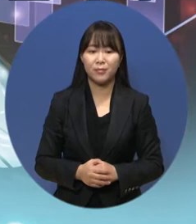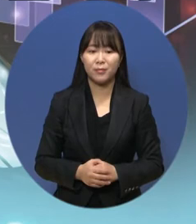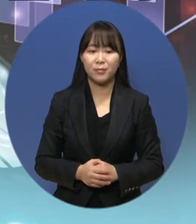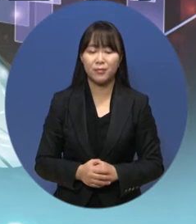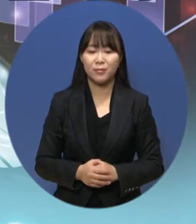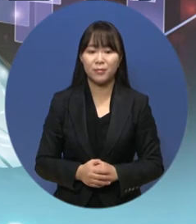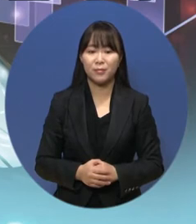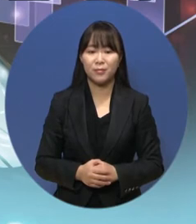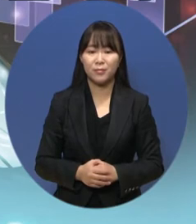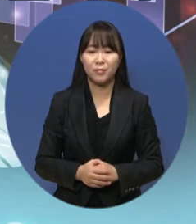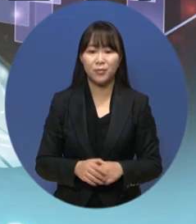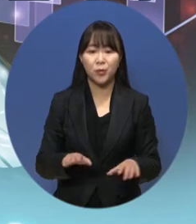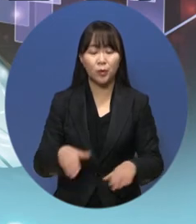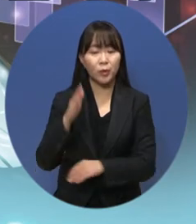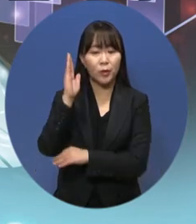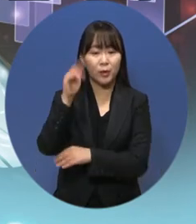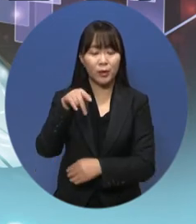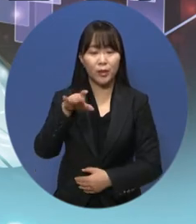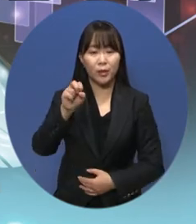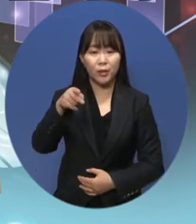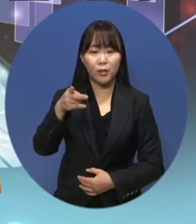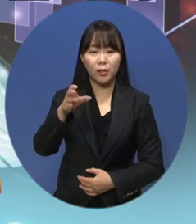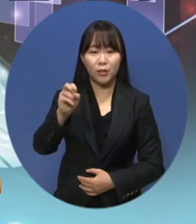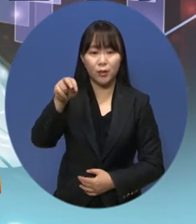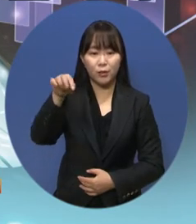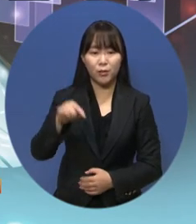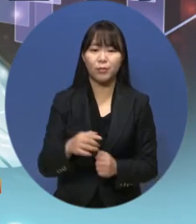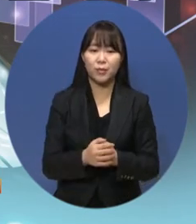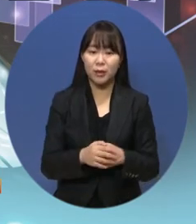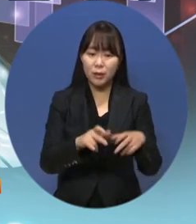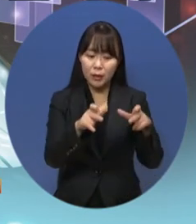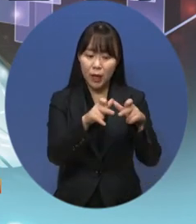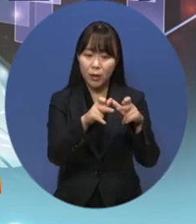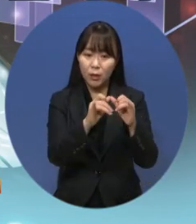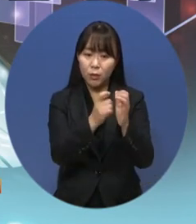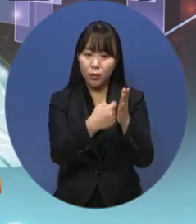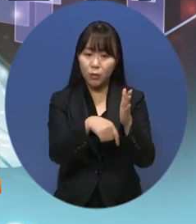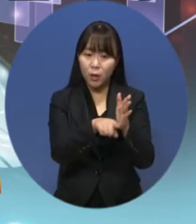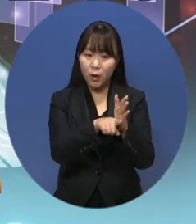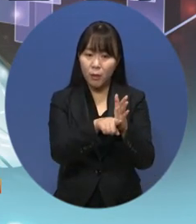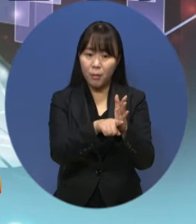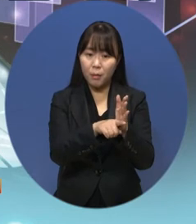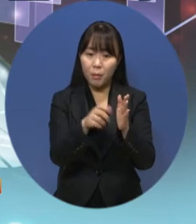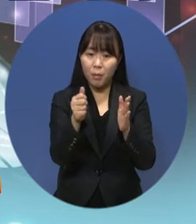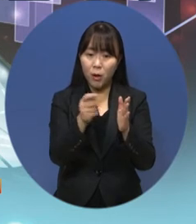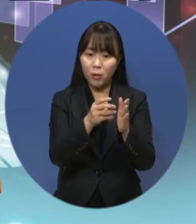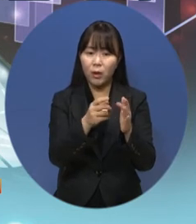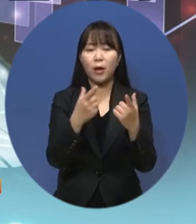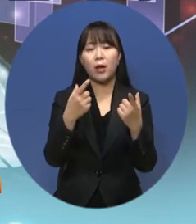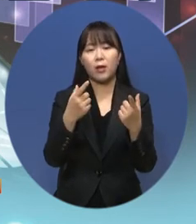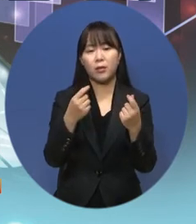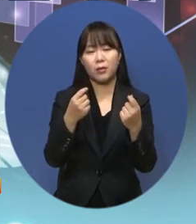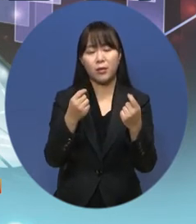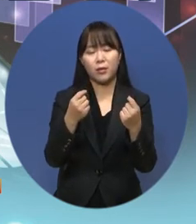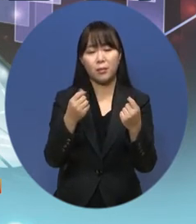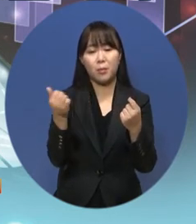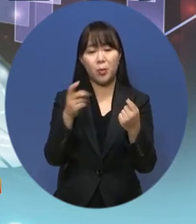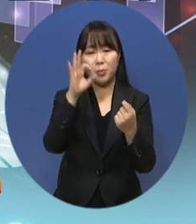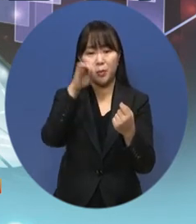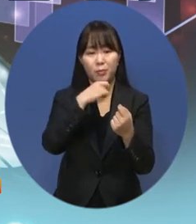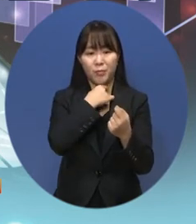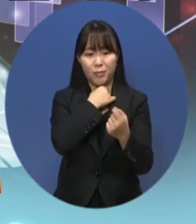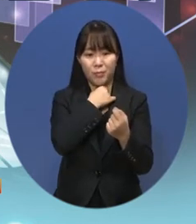올도 한마디 정경수 입니다 장애인을 위한 방송을 같은 번호로 보고 싶습니다